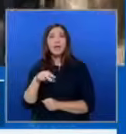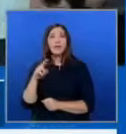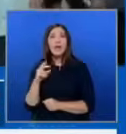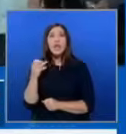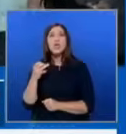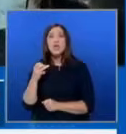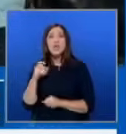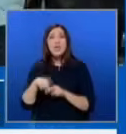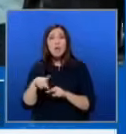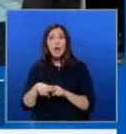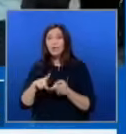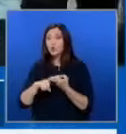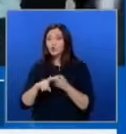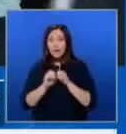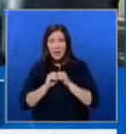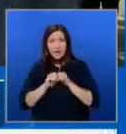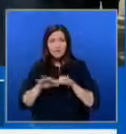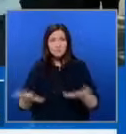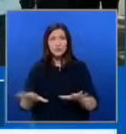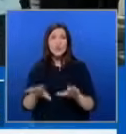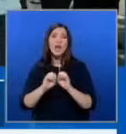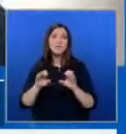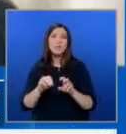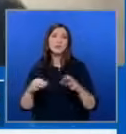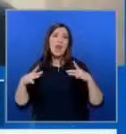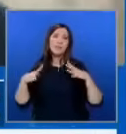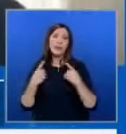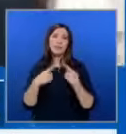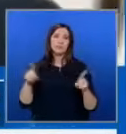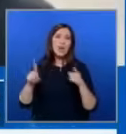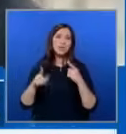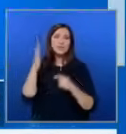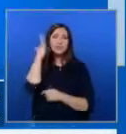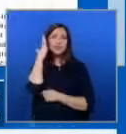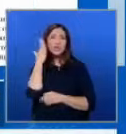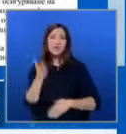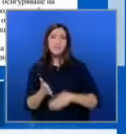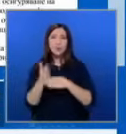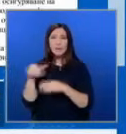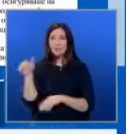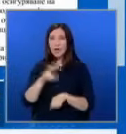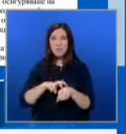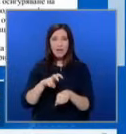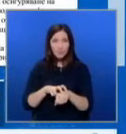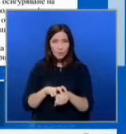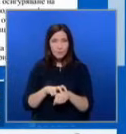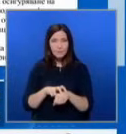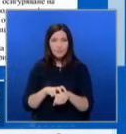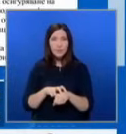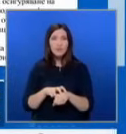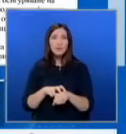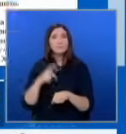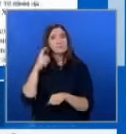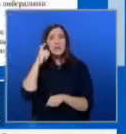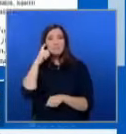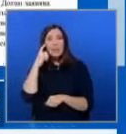Кючук разпространиха информация, че либерали от различни държави подкрепят Ахмед Доган, смятат, че